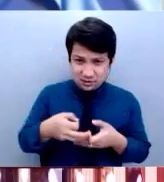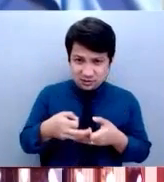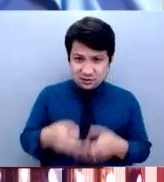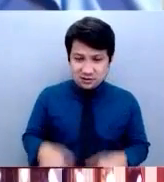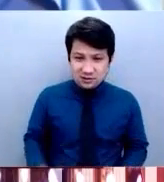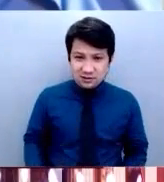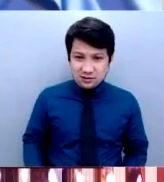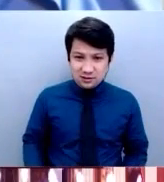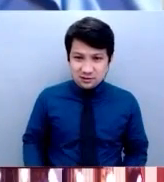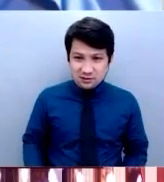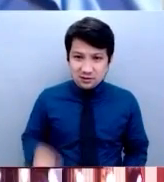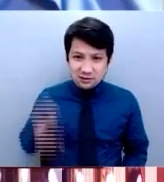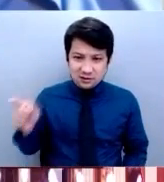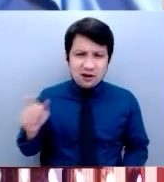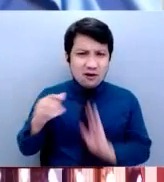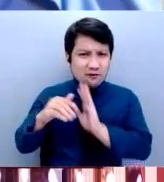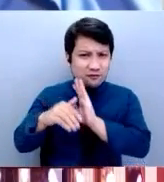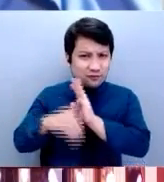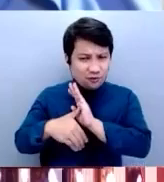Ilalabas ba ng COMELEC yon si